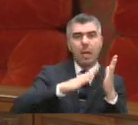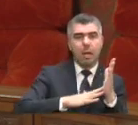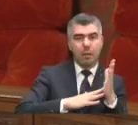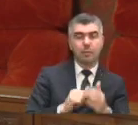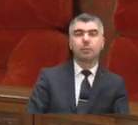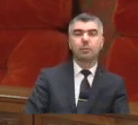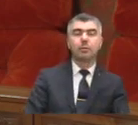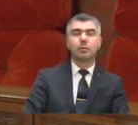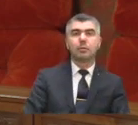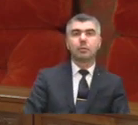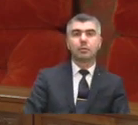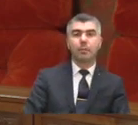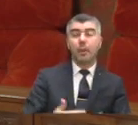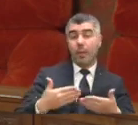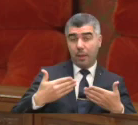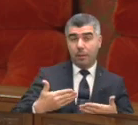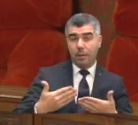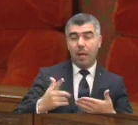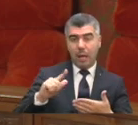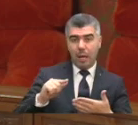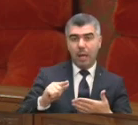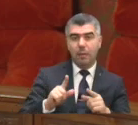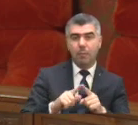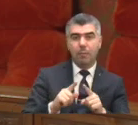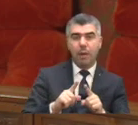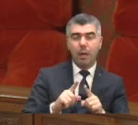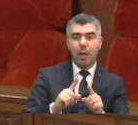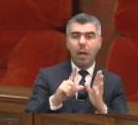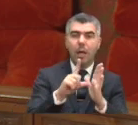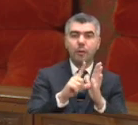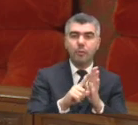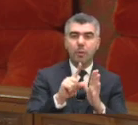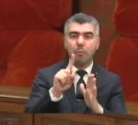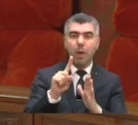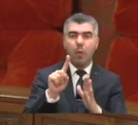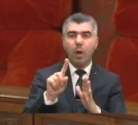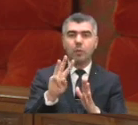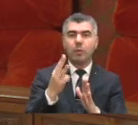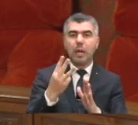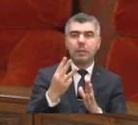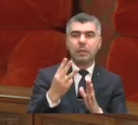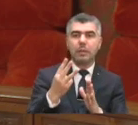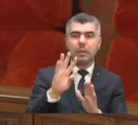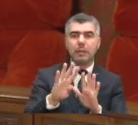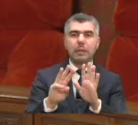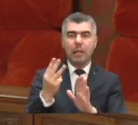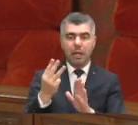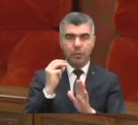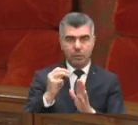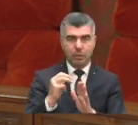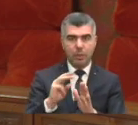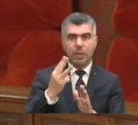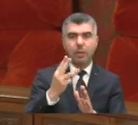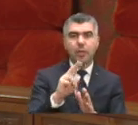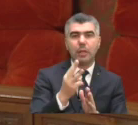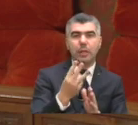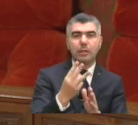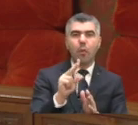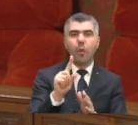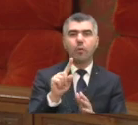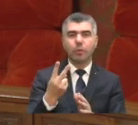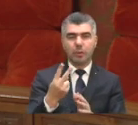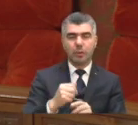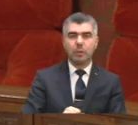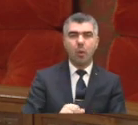الاتجاه، كانت عندنا واحد القانون اللي 131/13 اللي تغيروا تحيدوا منه العراقيل 33/21 باش نخولوا